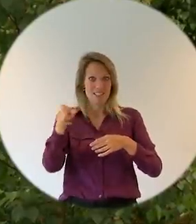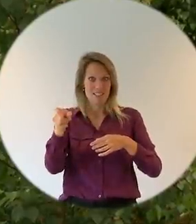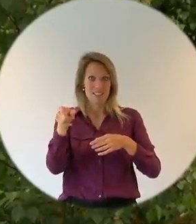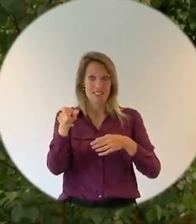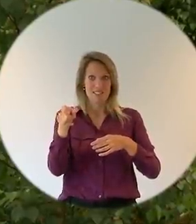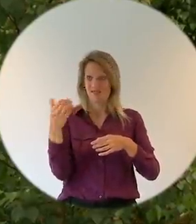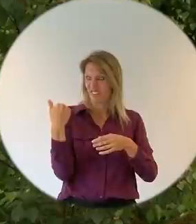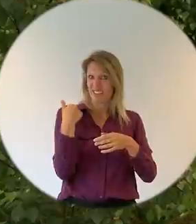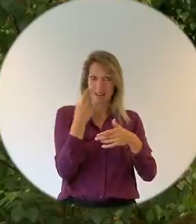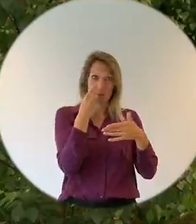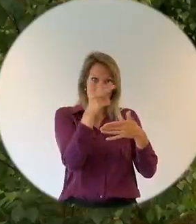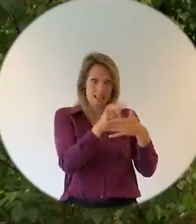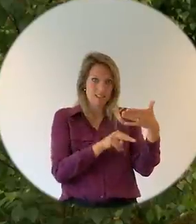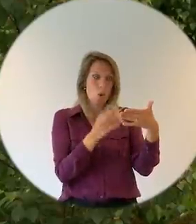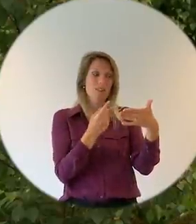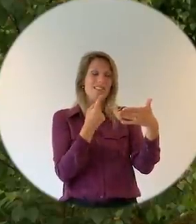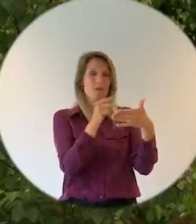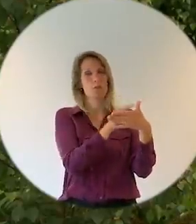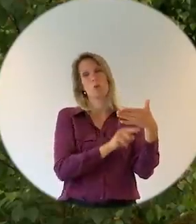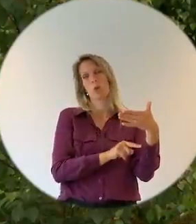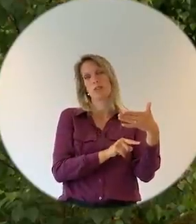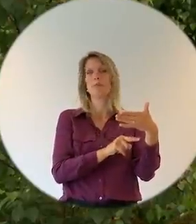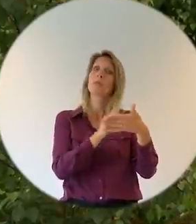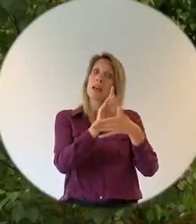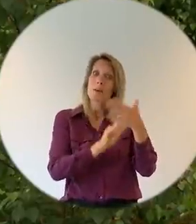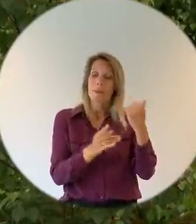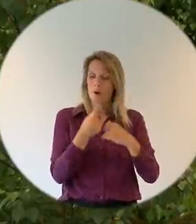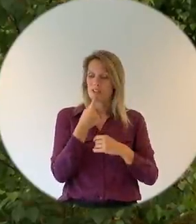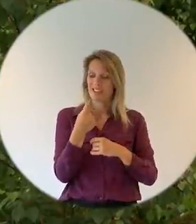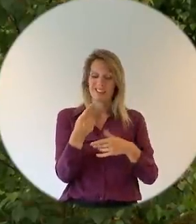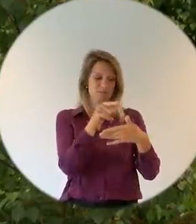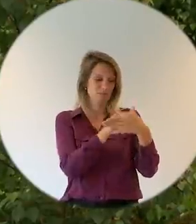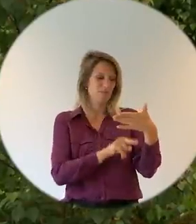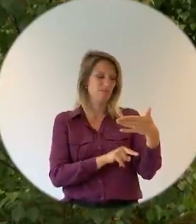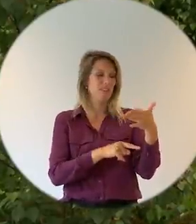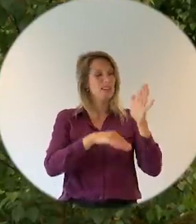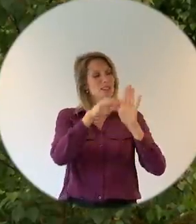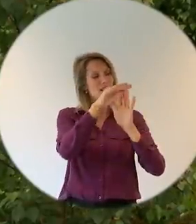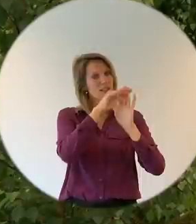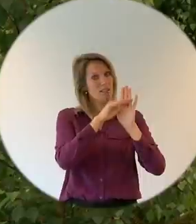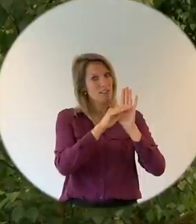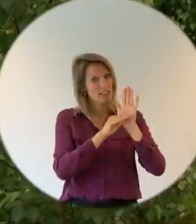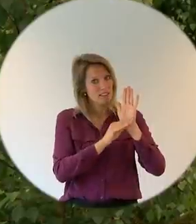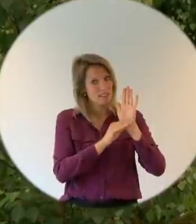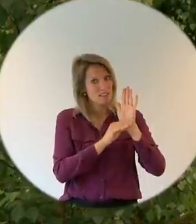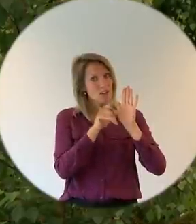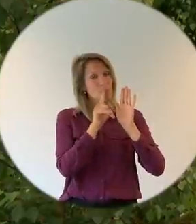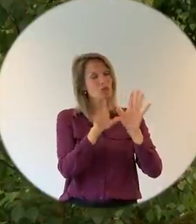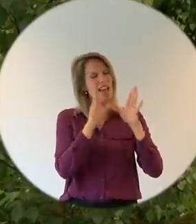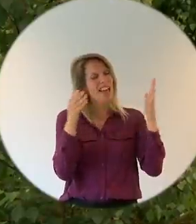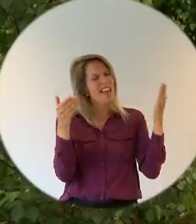Mariska, zojuist heeft gelezen. Daar zegt Paulus, je moet de wet uitputtend, compleet